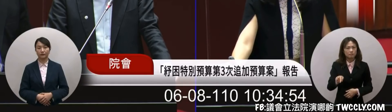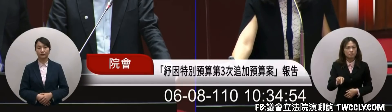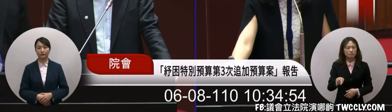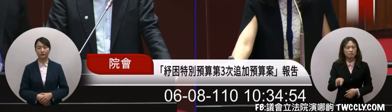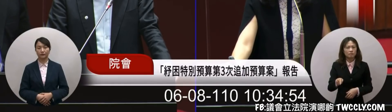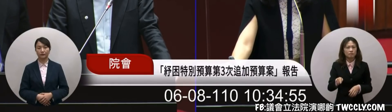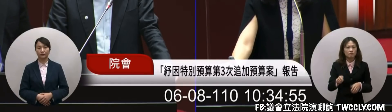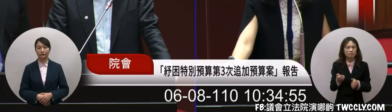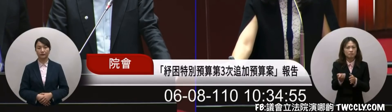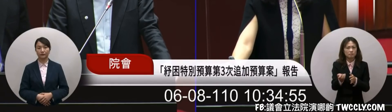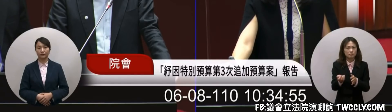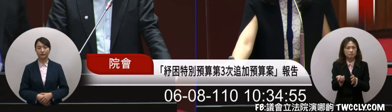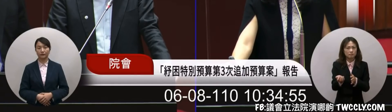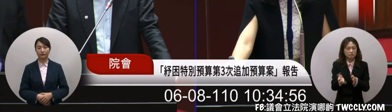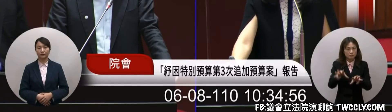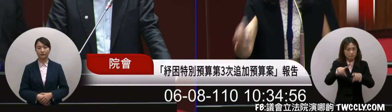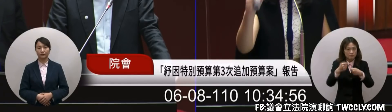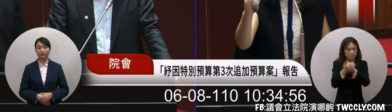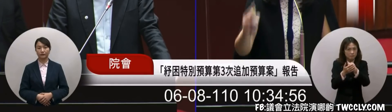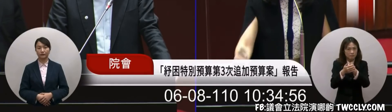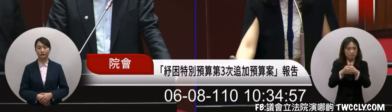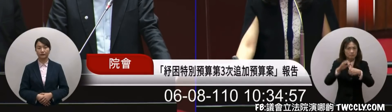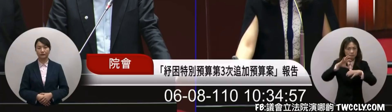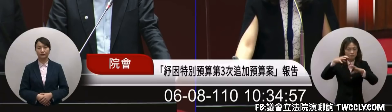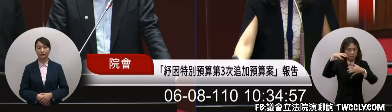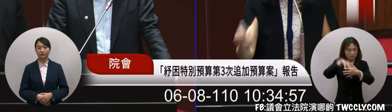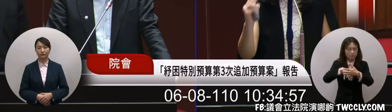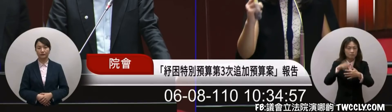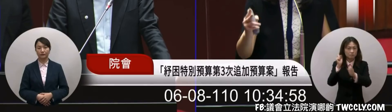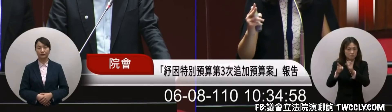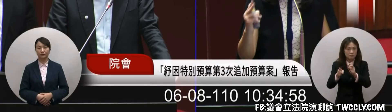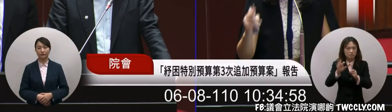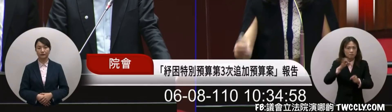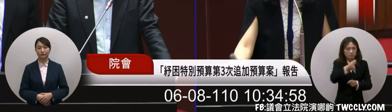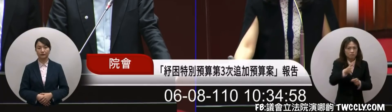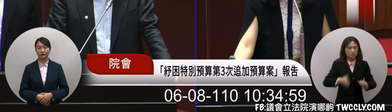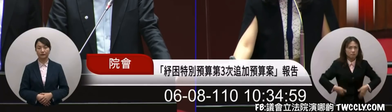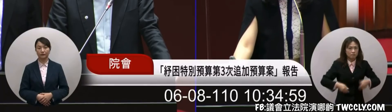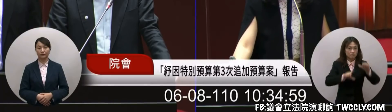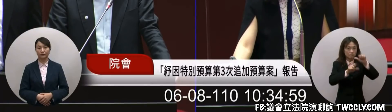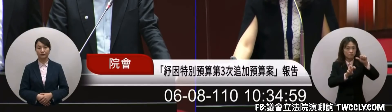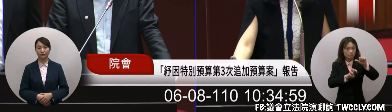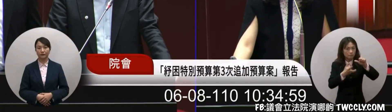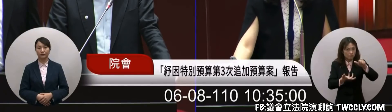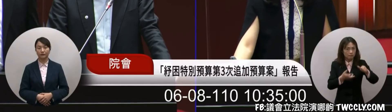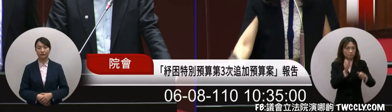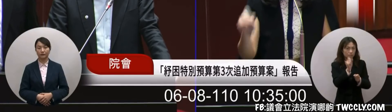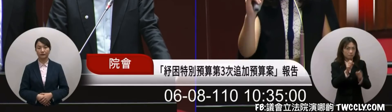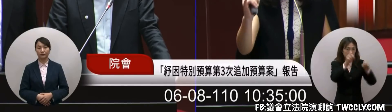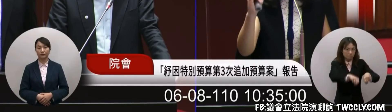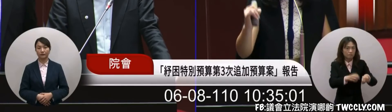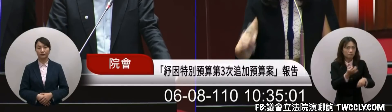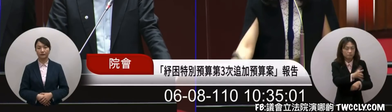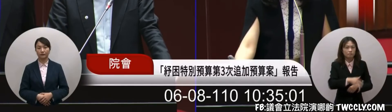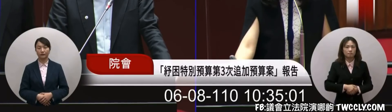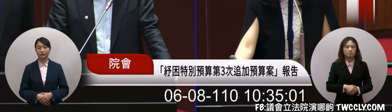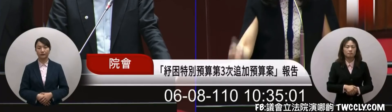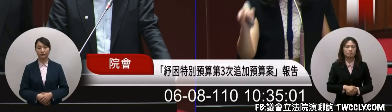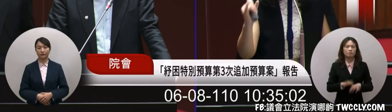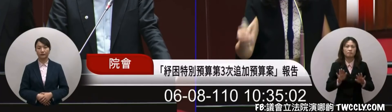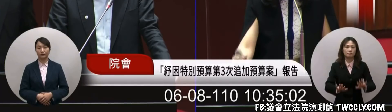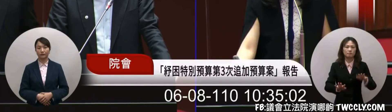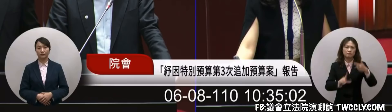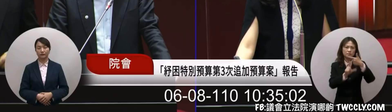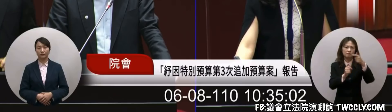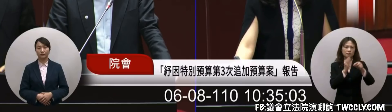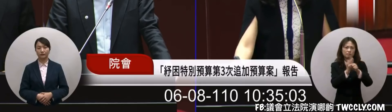了，你到底在急什么？一定要在5月28号？第三个，我们今天二期的解盲国产疫苗都还没有出来，6月中才出来，